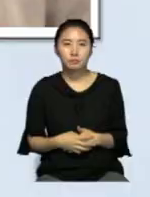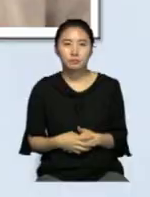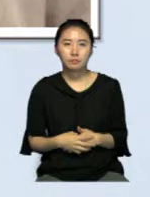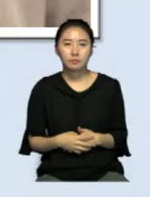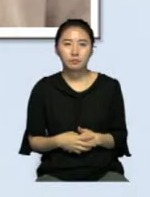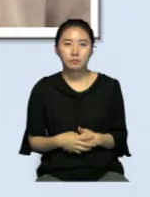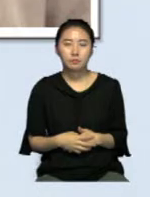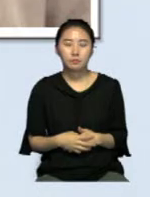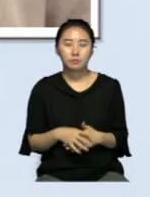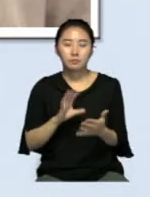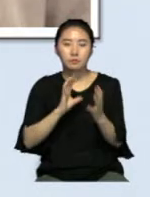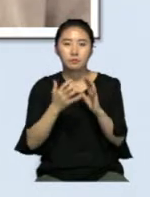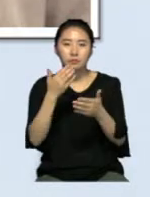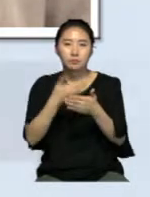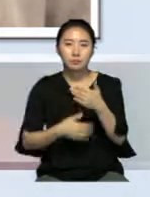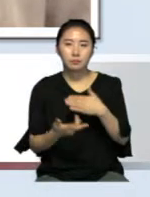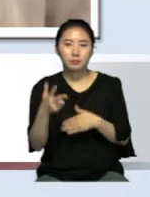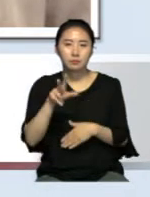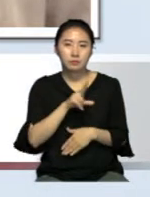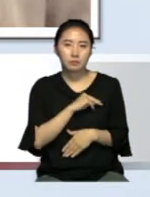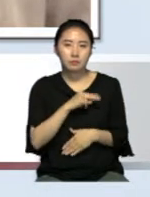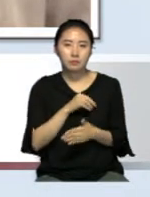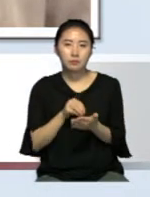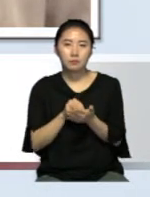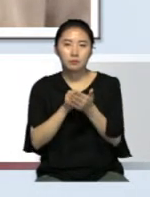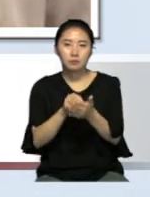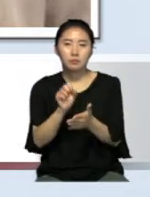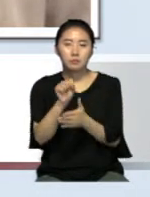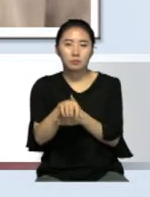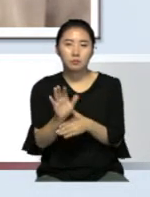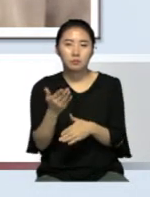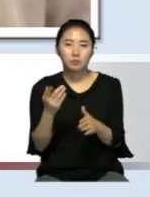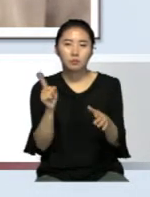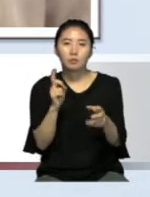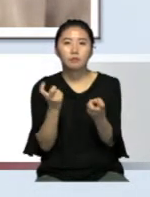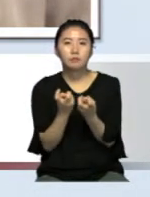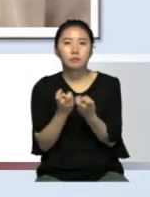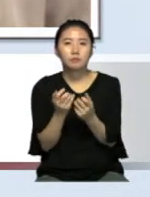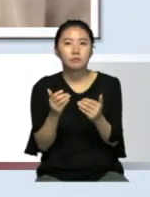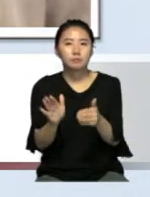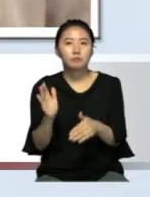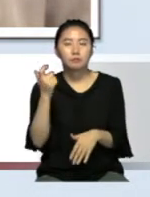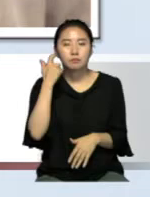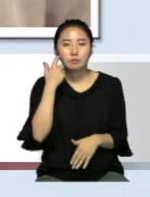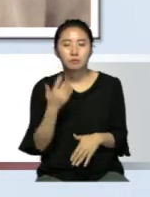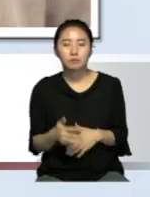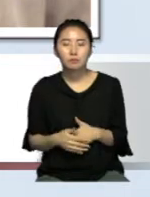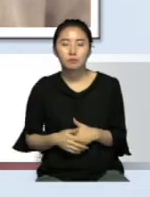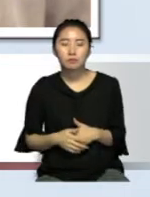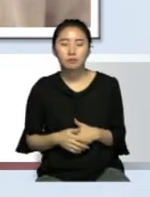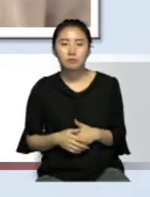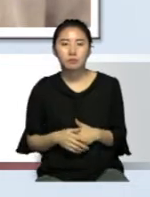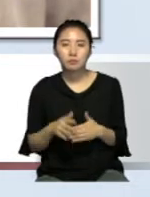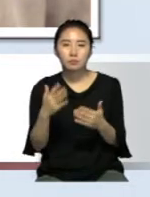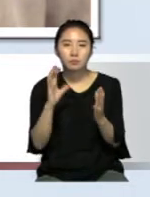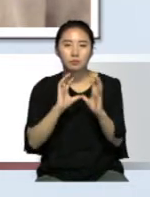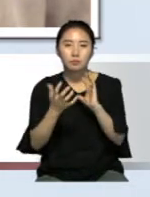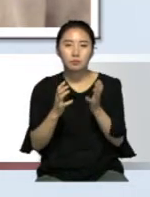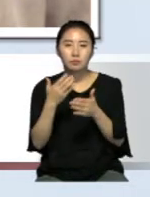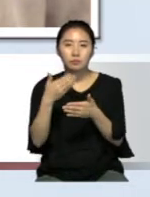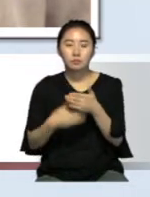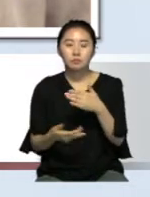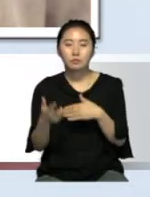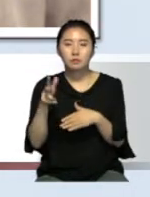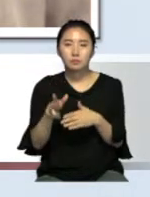네, 논란은 남았지만 의회에서 통과가 됐습니다. 이후 어떻게 진행될 것으로 보입니까? 네, 논란이 남은